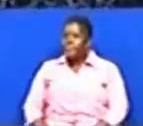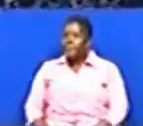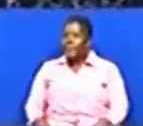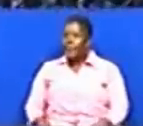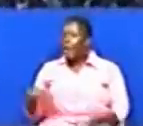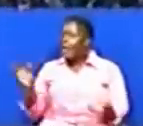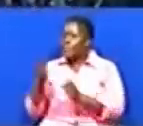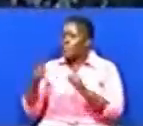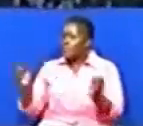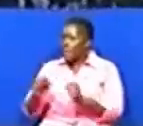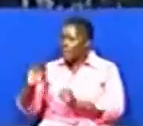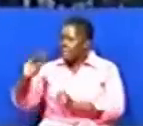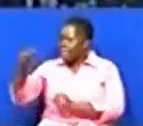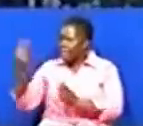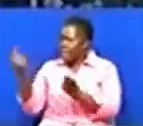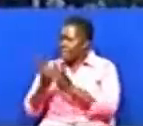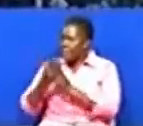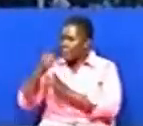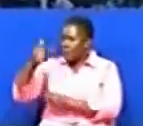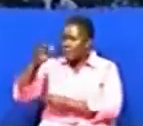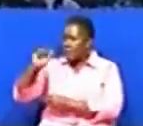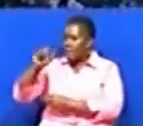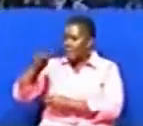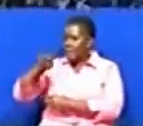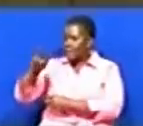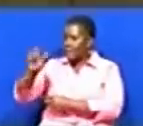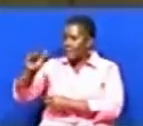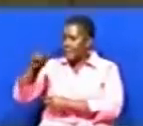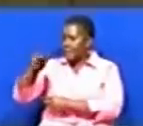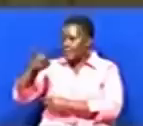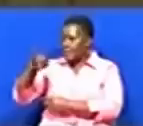sababu madini kama Tanzanite,